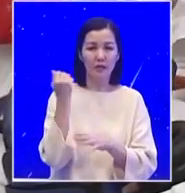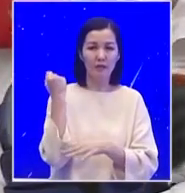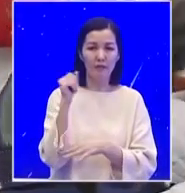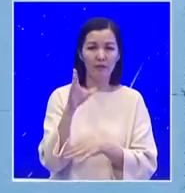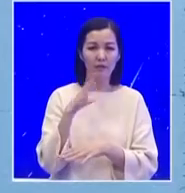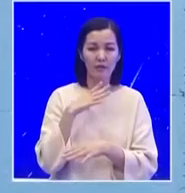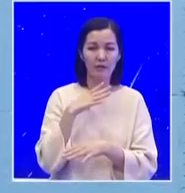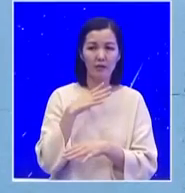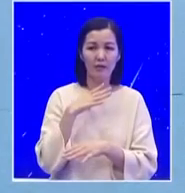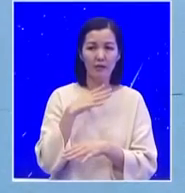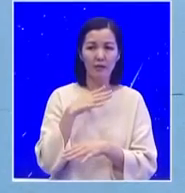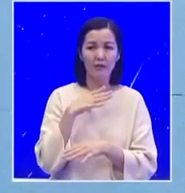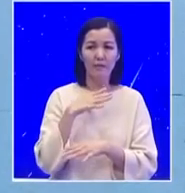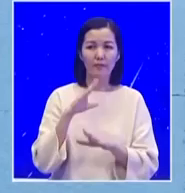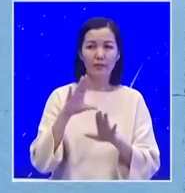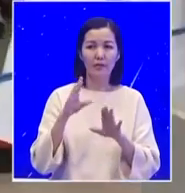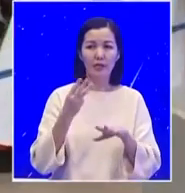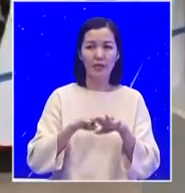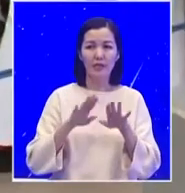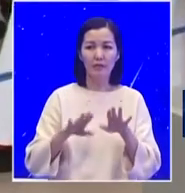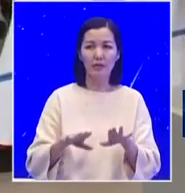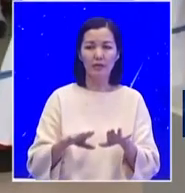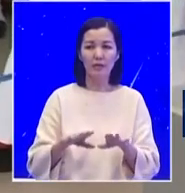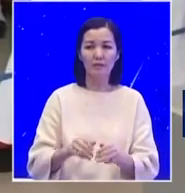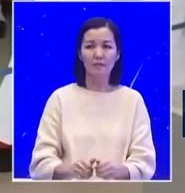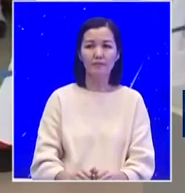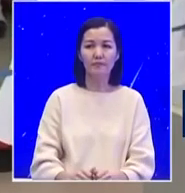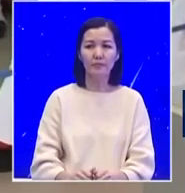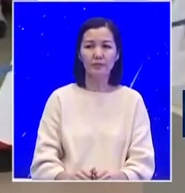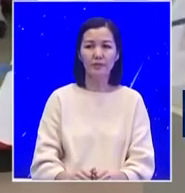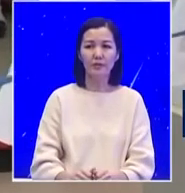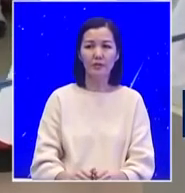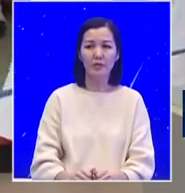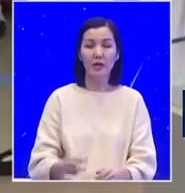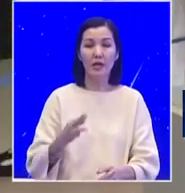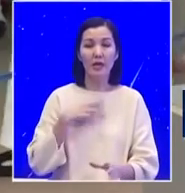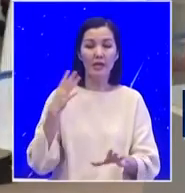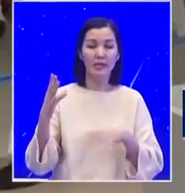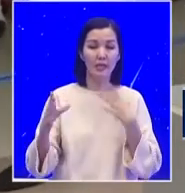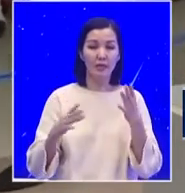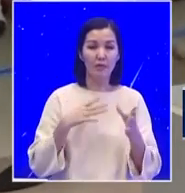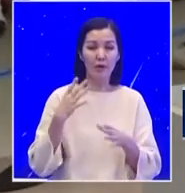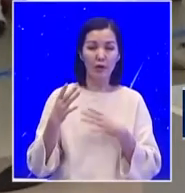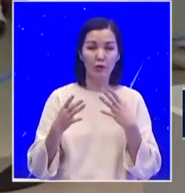ее личной копилке – бронзовая медаль. Мне нравится, потому что мы там бьемся, занимаемся.